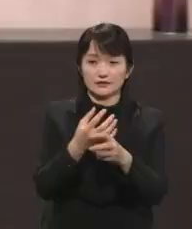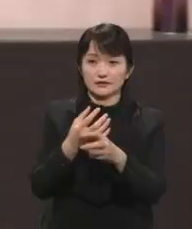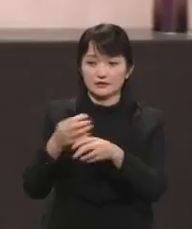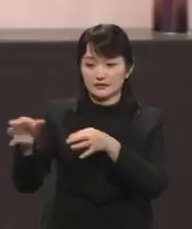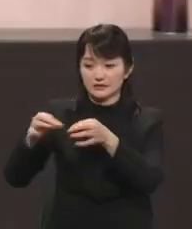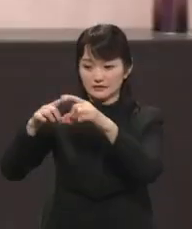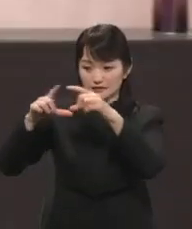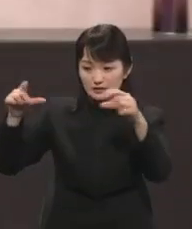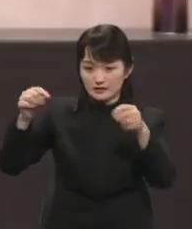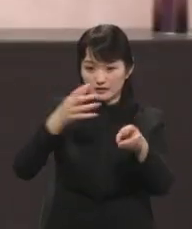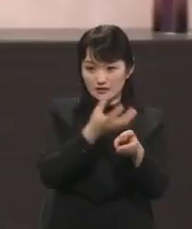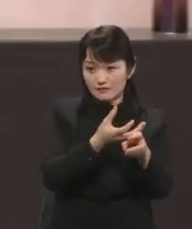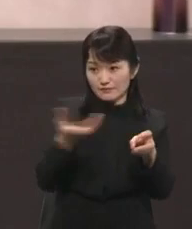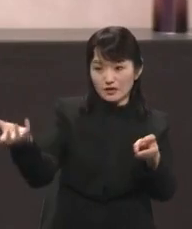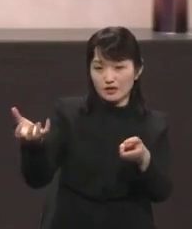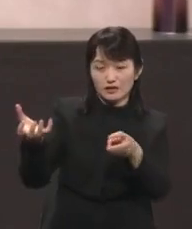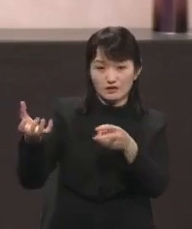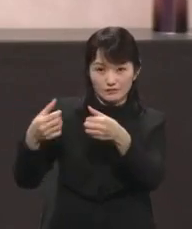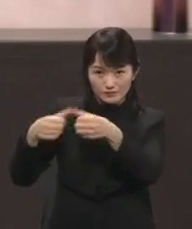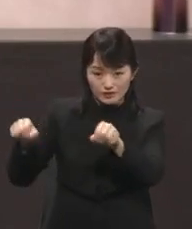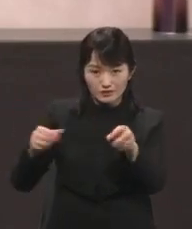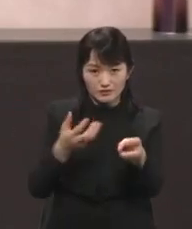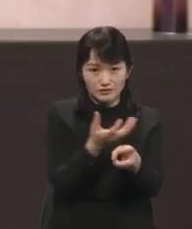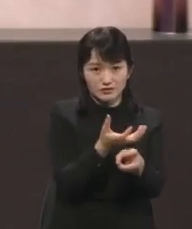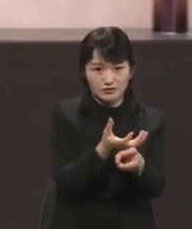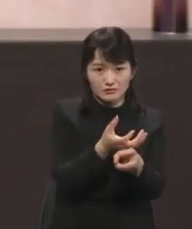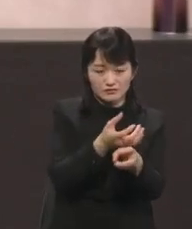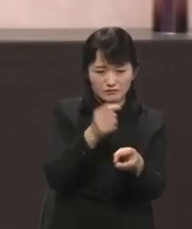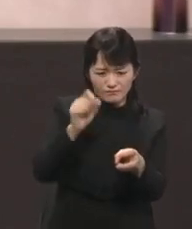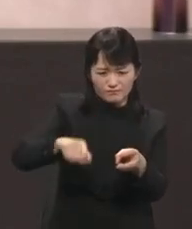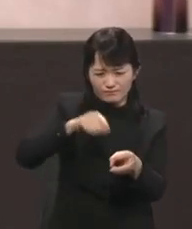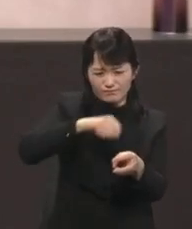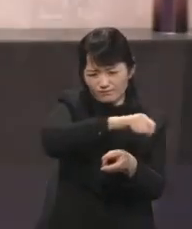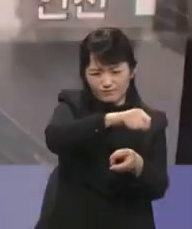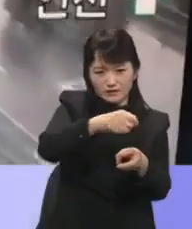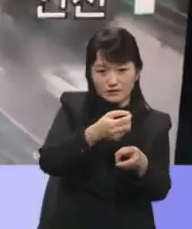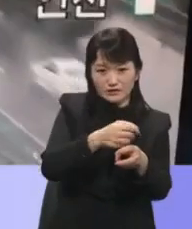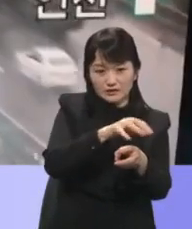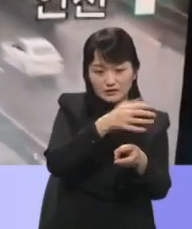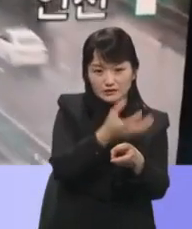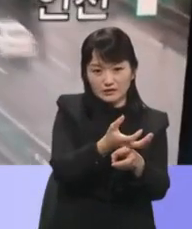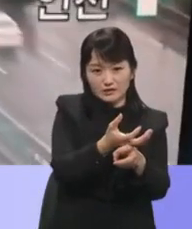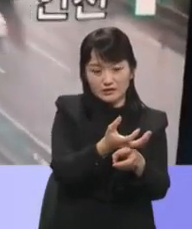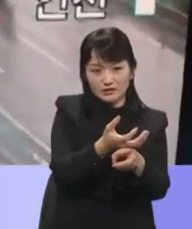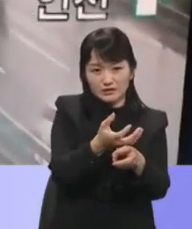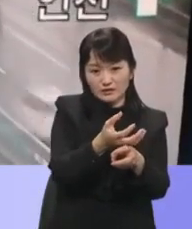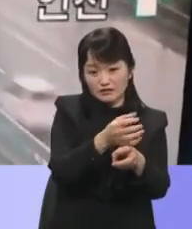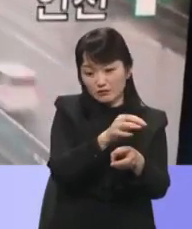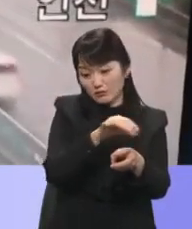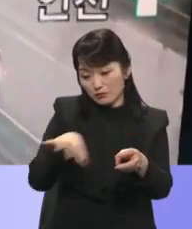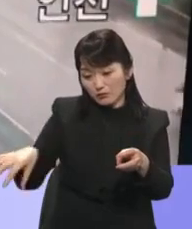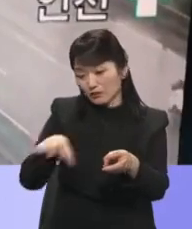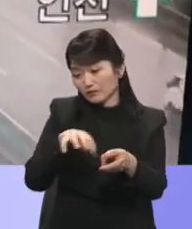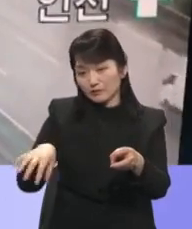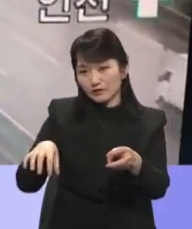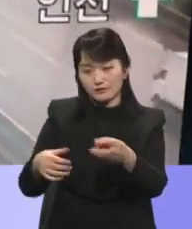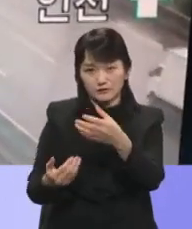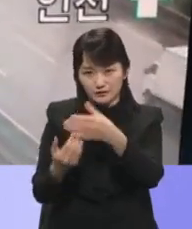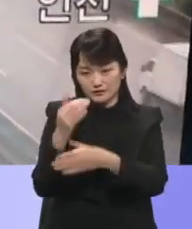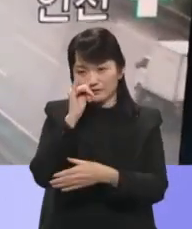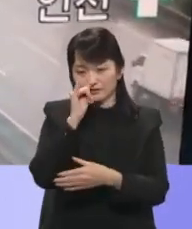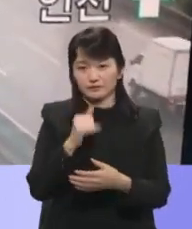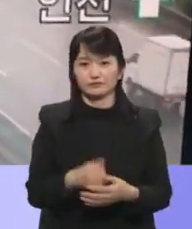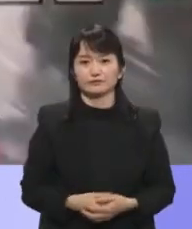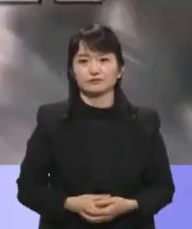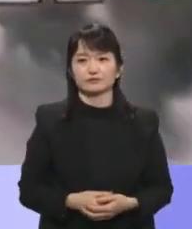적장을 제대로 관리하지 않아서 내용물이 바닥에 떨어져서 2차 사고를 유발하는 경우도 상당히 많습니다 실제로 떨어트린 차량을 발견하지